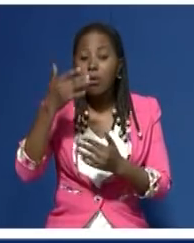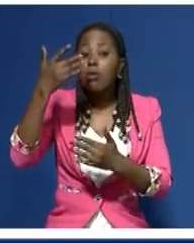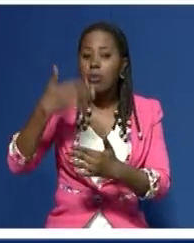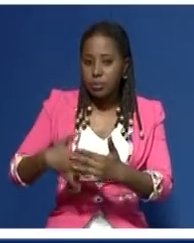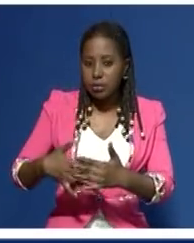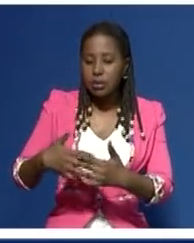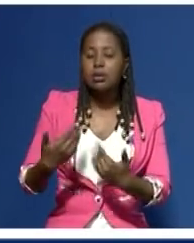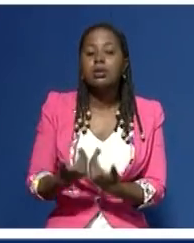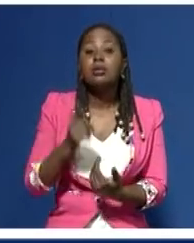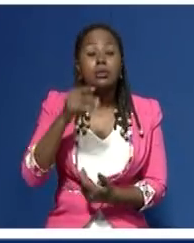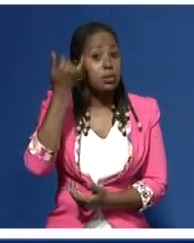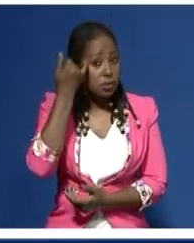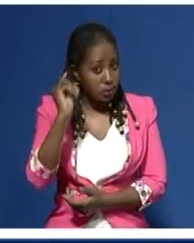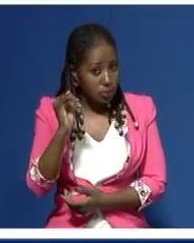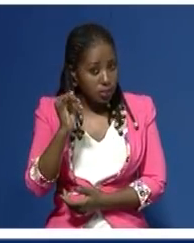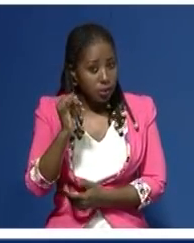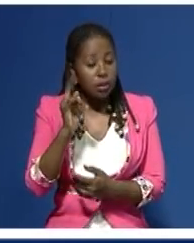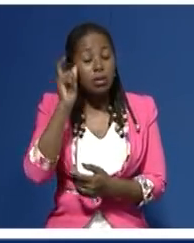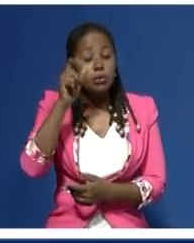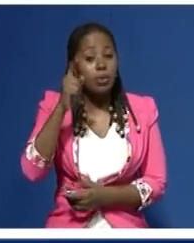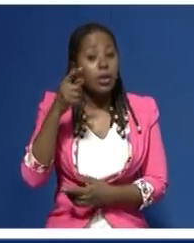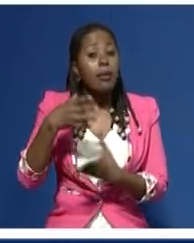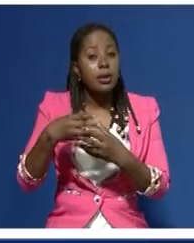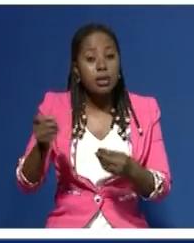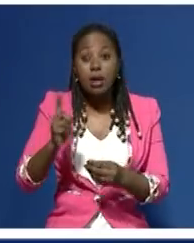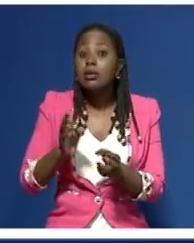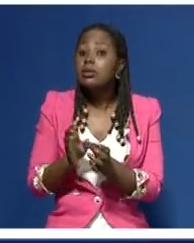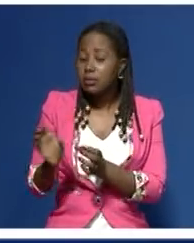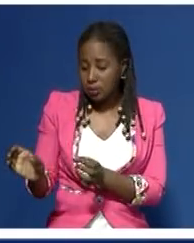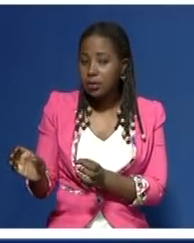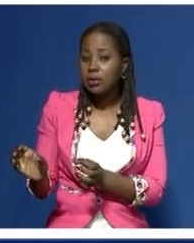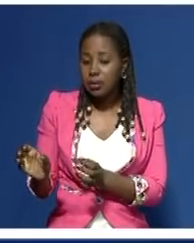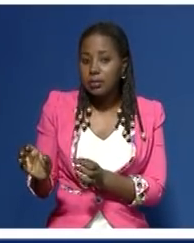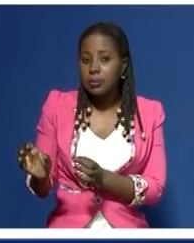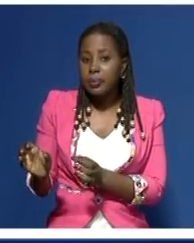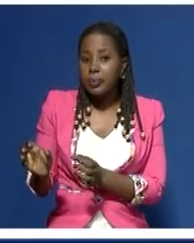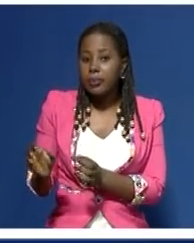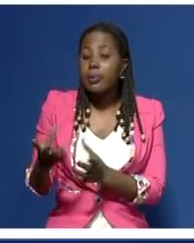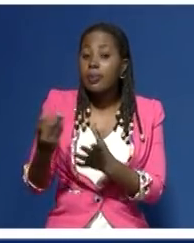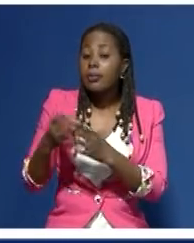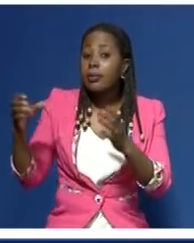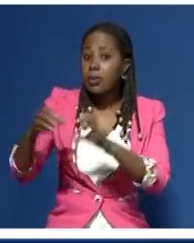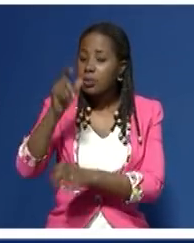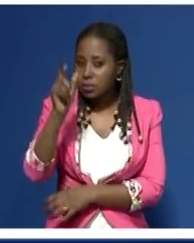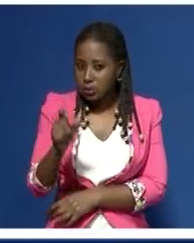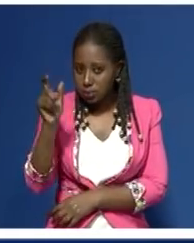kompyuta. Inashauriwa aliathirika ajitenge na makundi ya